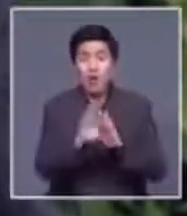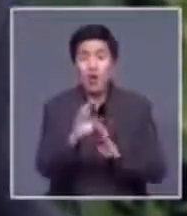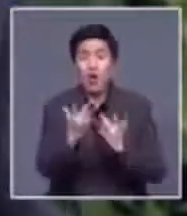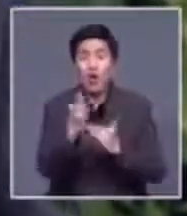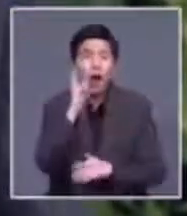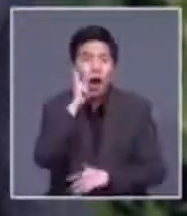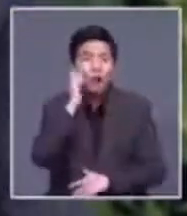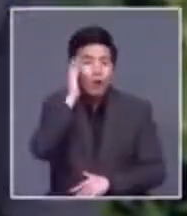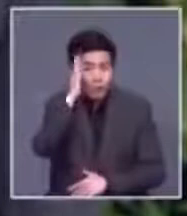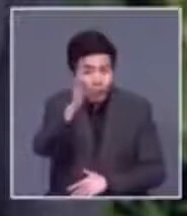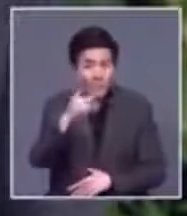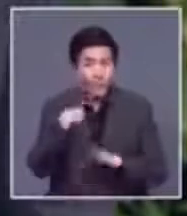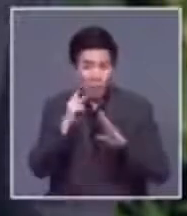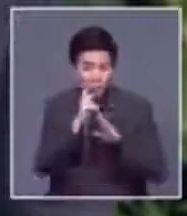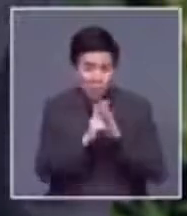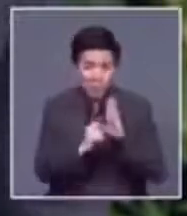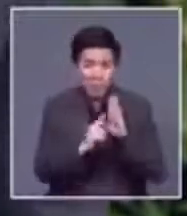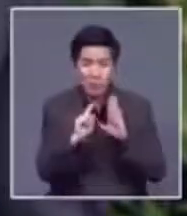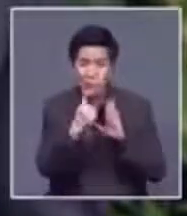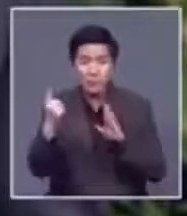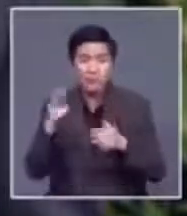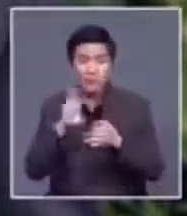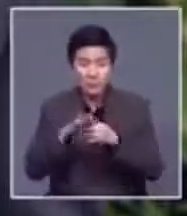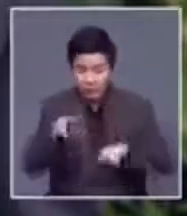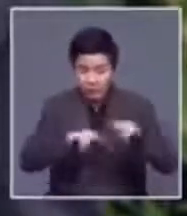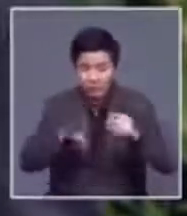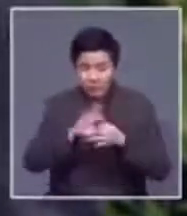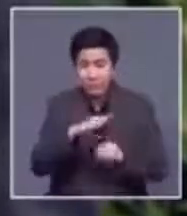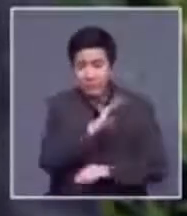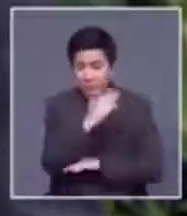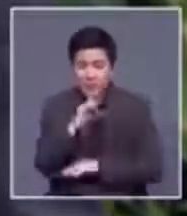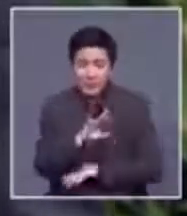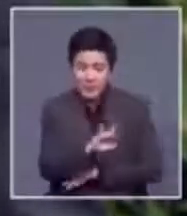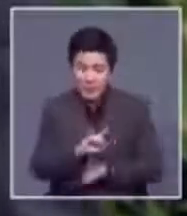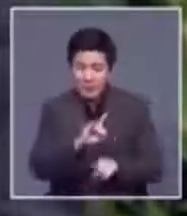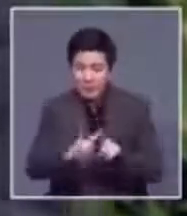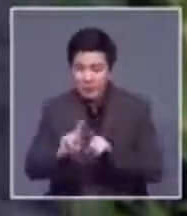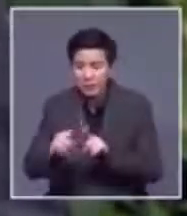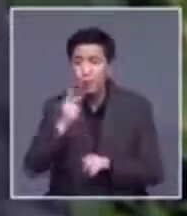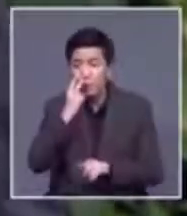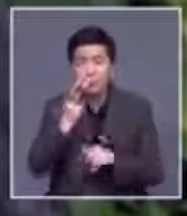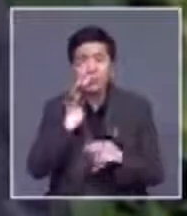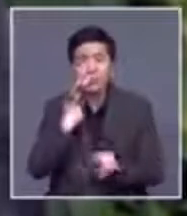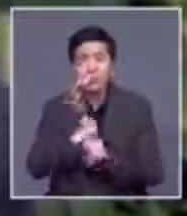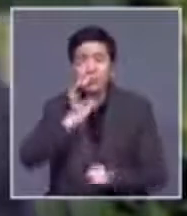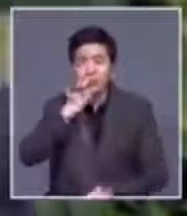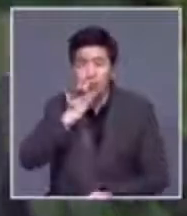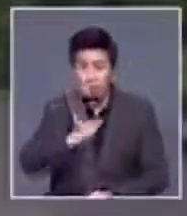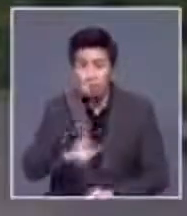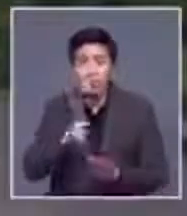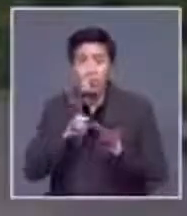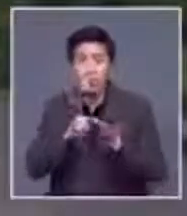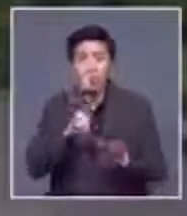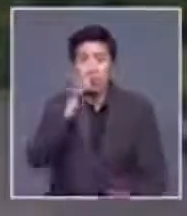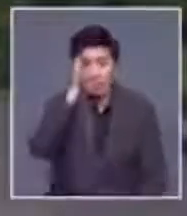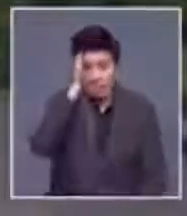ารต่างๆว่าจะมีกฎหมายใหม่ๆออกมาเรื่องดูแลทรัพยากรป่าไม้สัตว์ป่าอีกมากมายนะครับที่จะมีความยั่งยืนสู่อนาคต นะคะต้อง